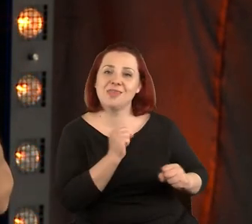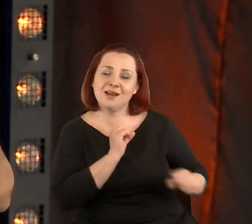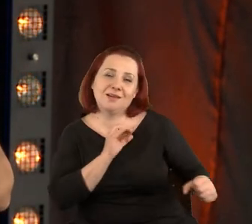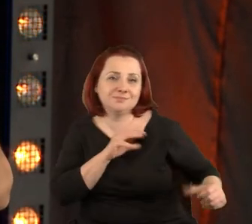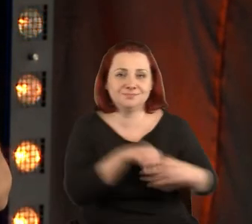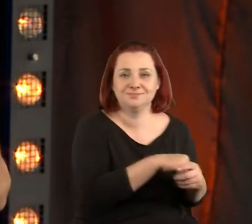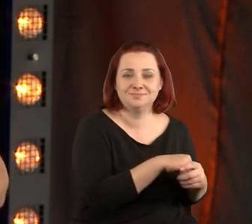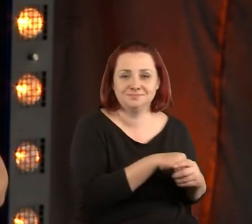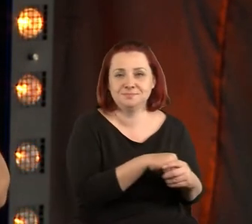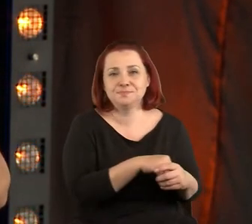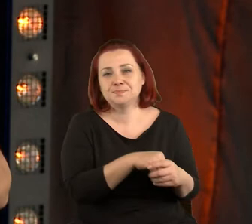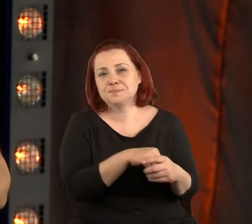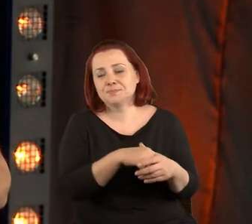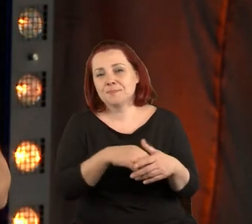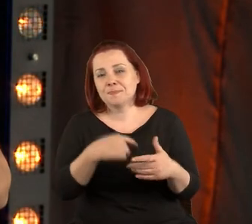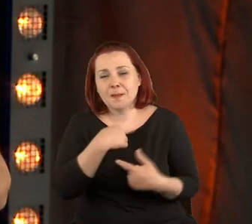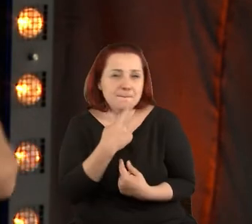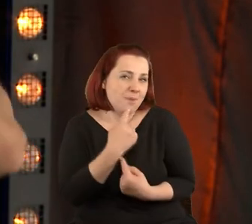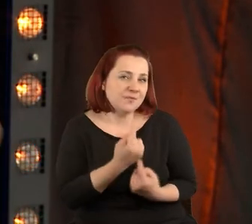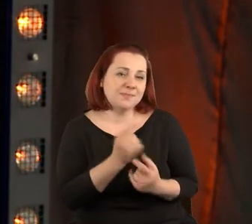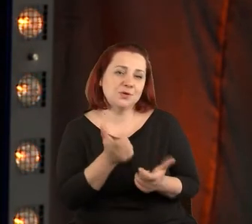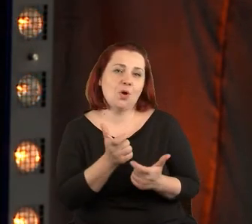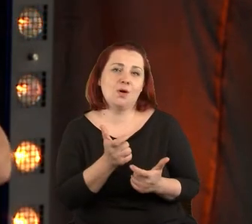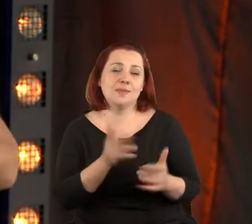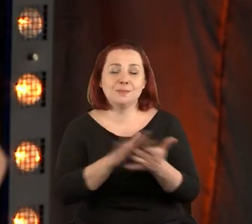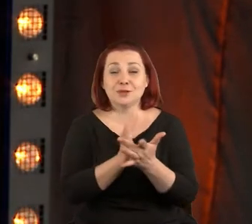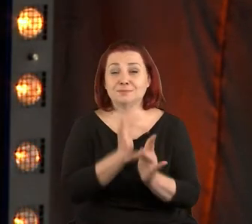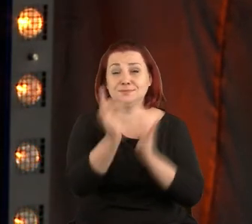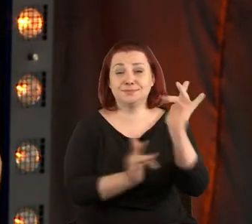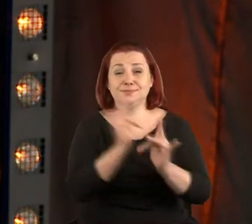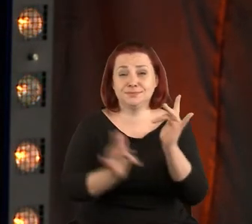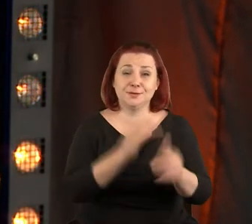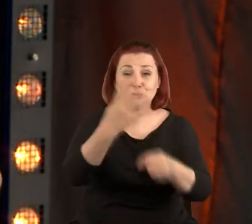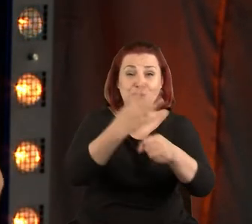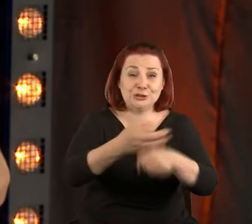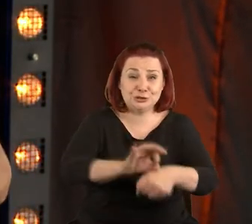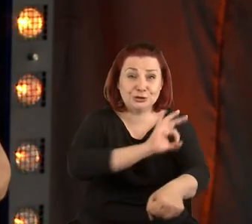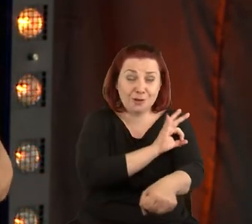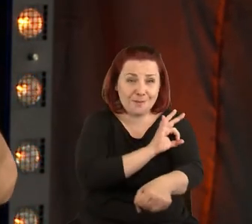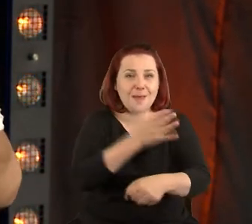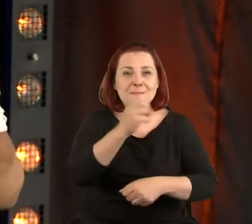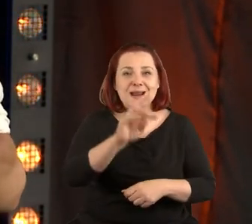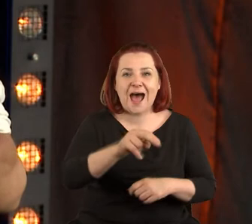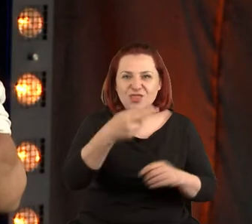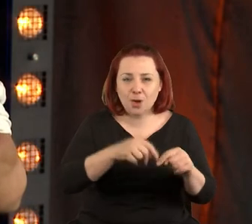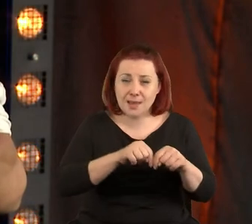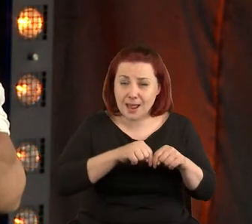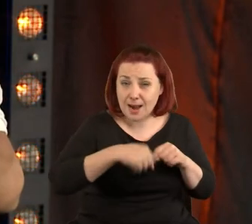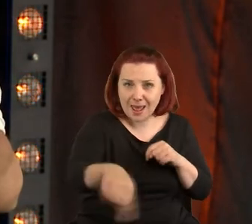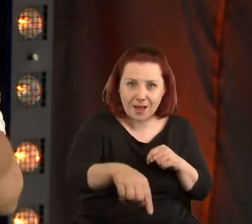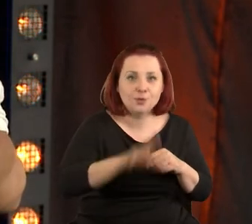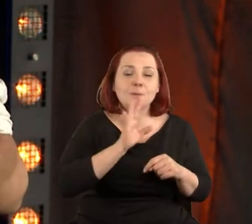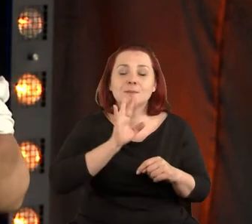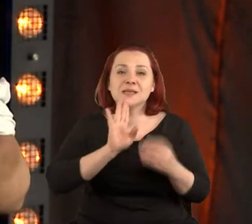też. Ja, że tak powiem... Uczucie po przejechaniu, nie wiem, maratonu, czy to jest jakby podobne z jakimś tam stanem po